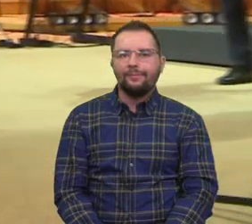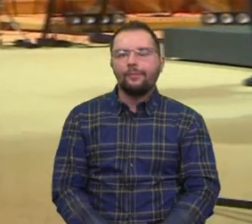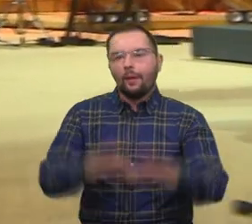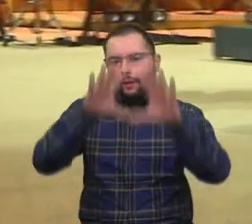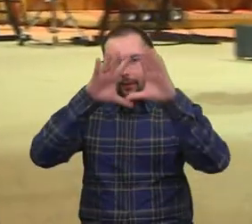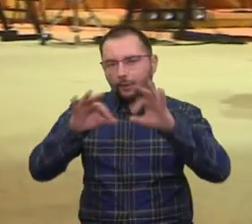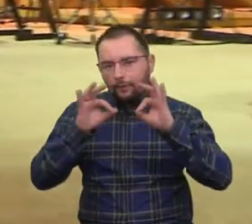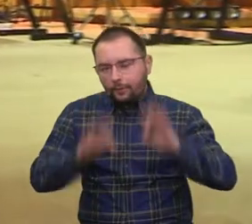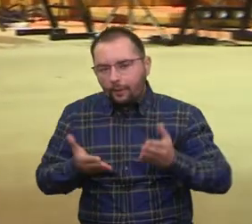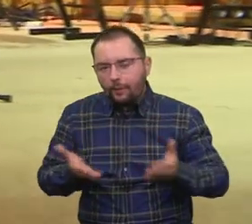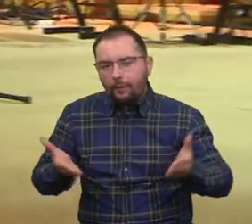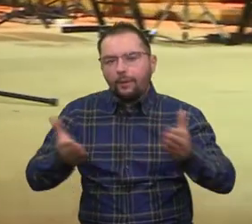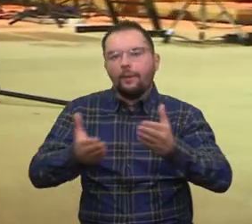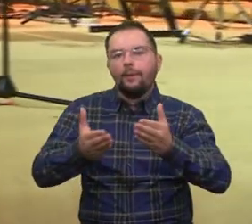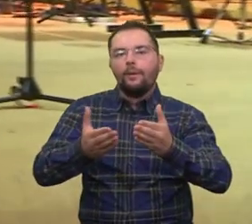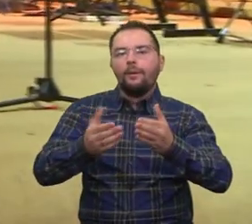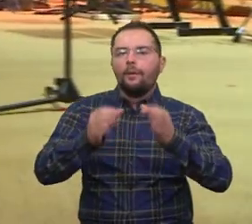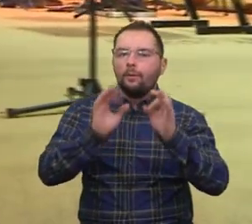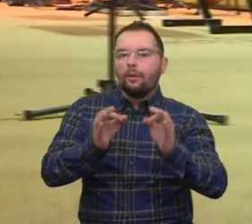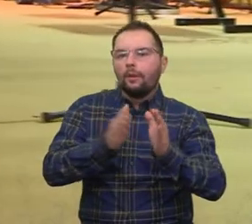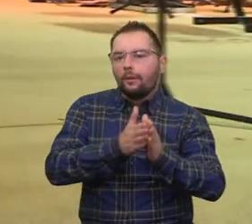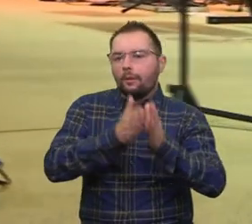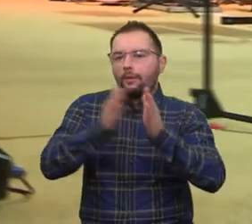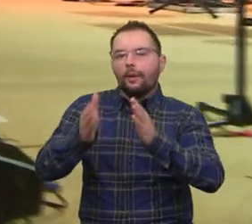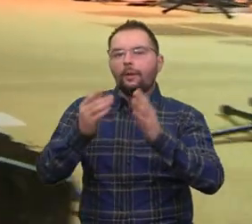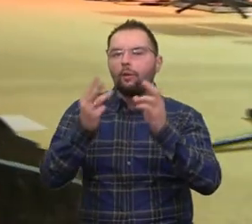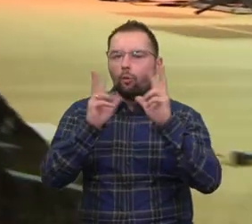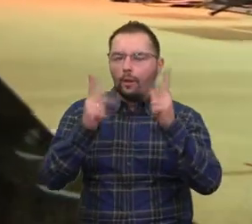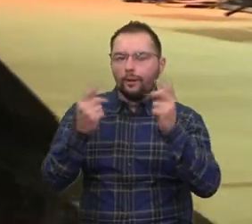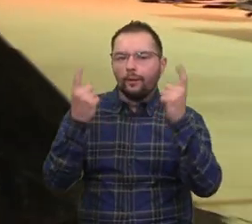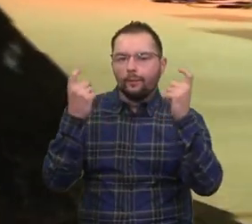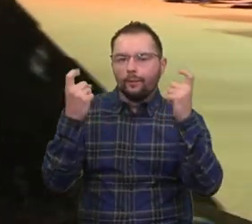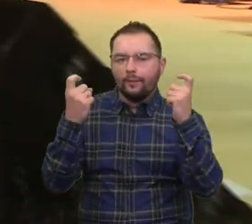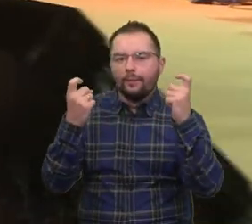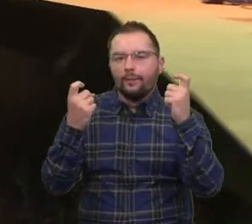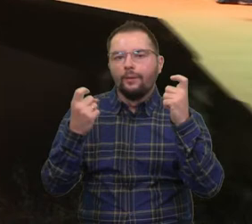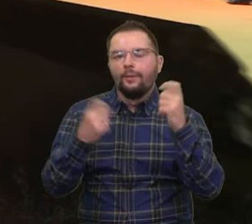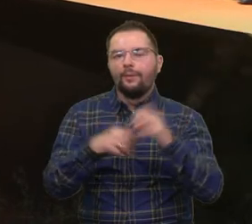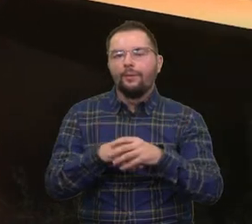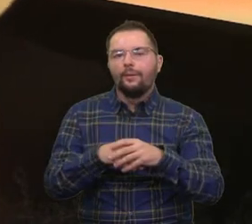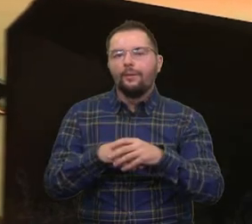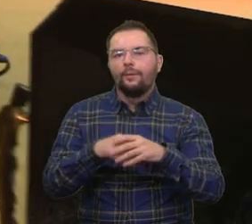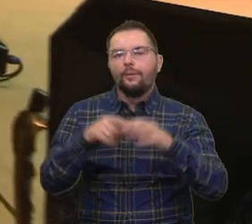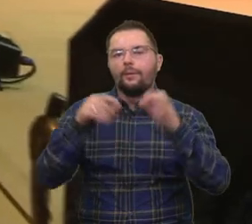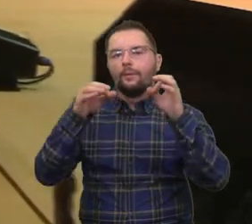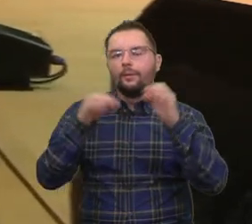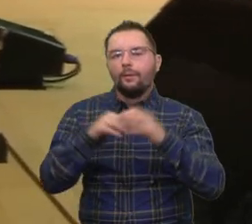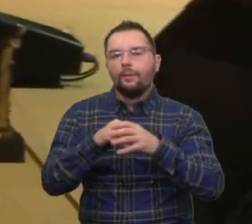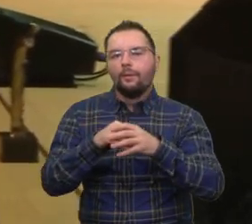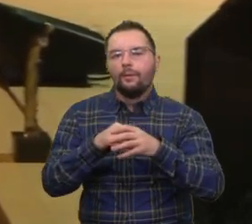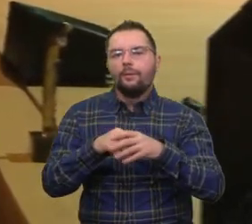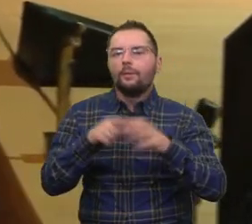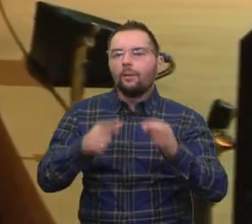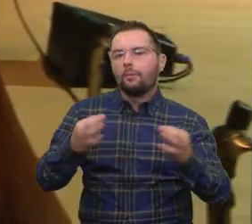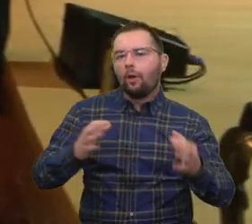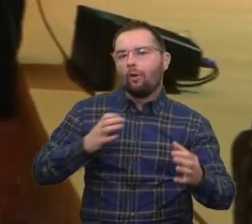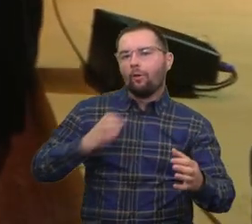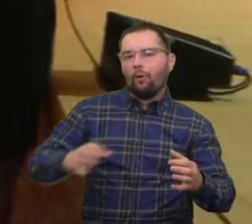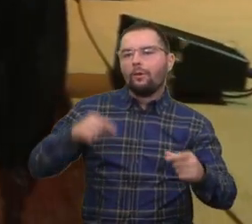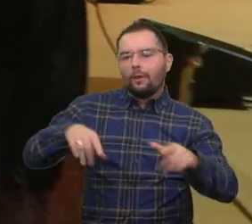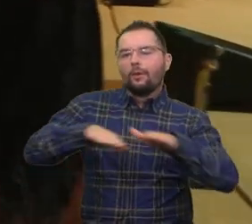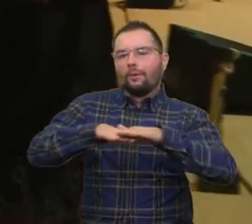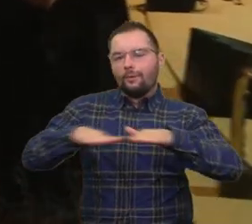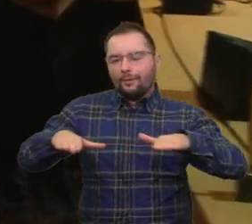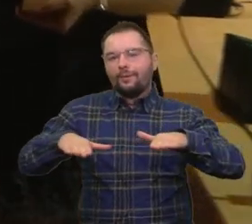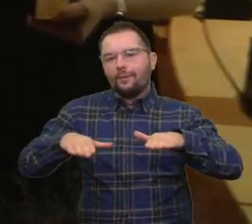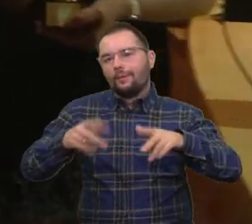Szanowni Państwo, pora na kolejny piękny moment, który właśnie tutaj w tej cudownej sali i na tej naszej bardzo gościnnej scenie, myślę, że